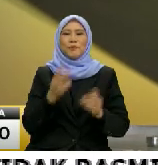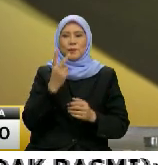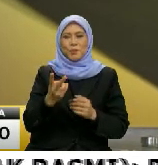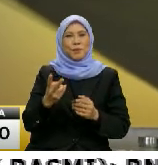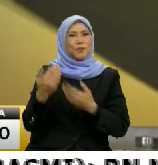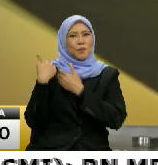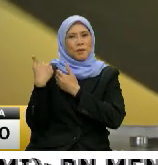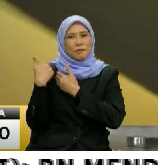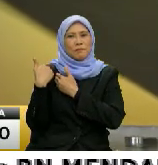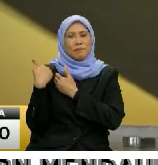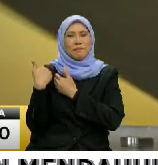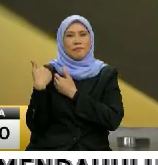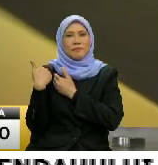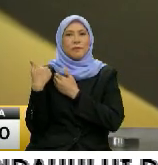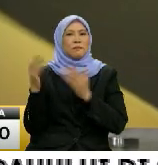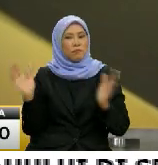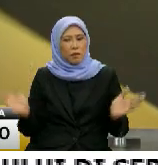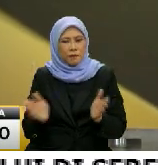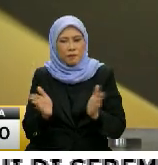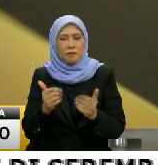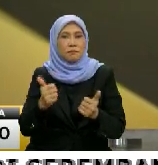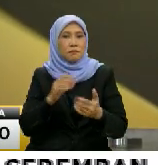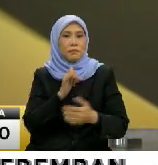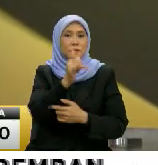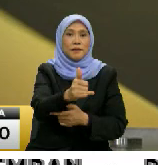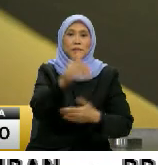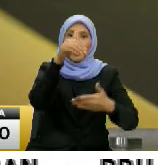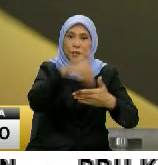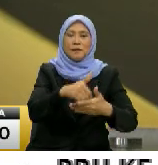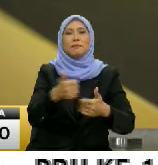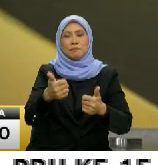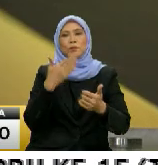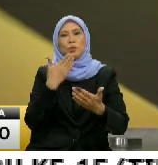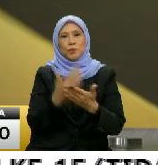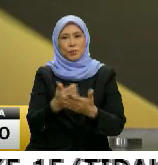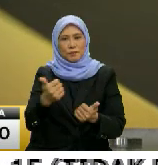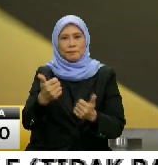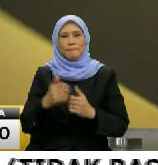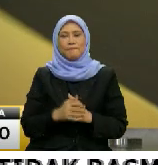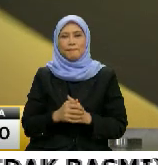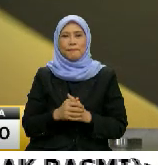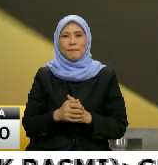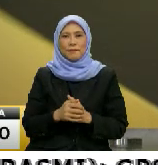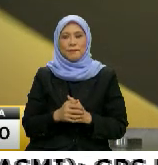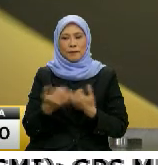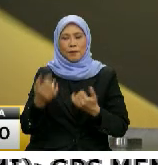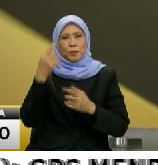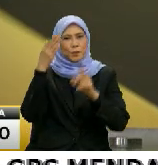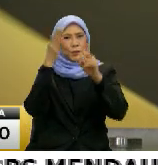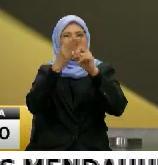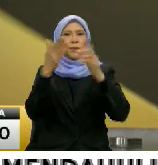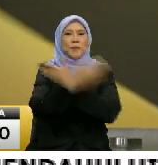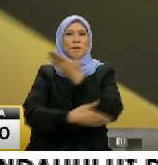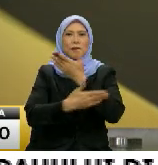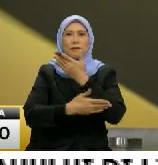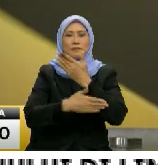turun menunaikan tanggungjawab, itu sudah satu fakta saya kira sangat baik. Ya. Dan kemudian strategi seterusnya ialah untuk negara, ya,